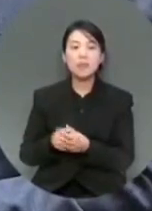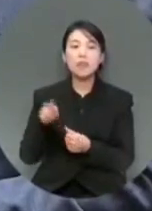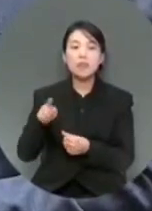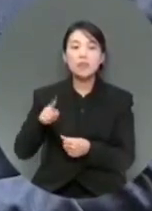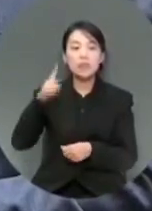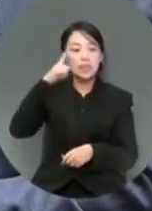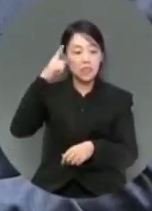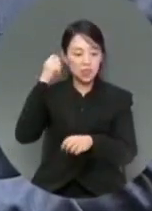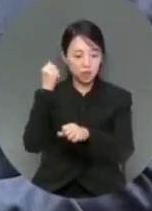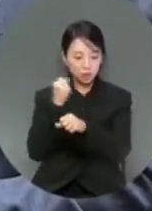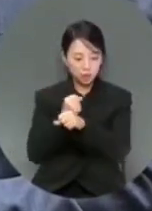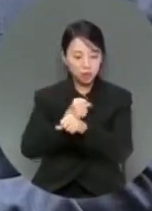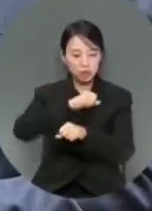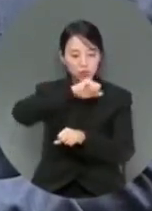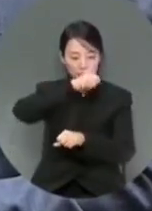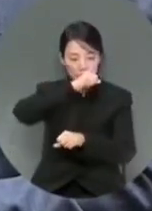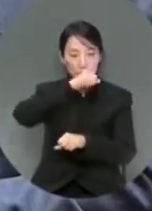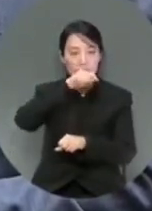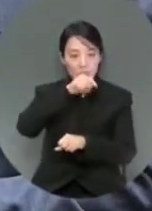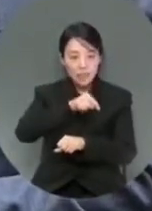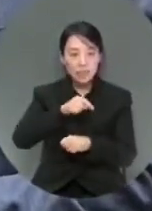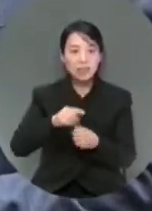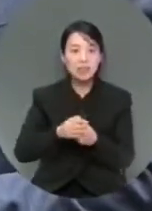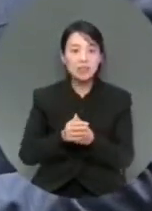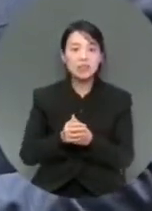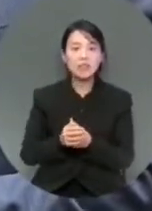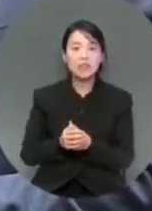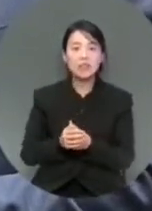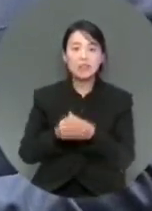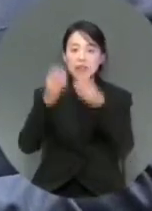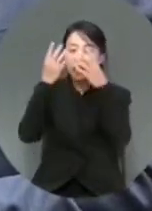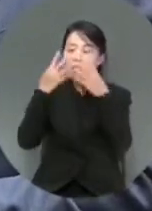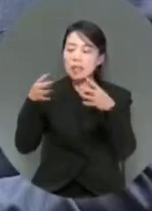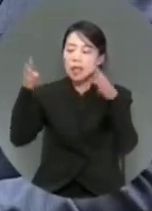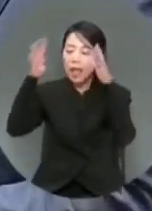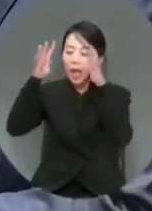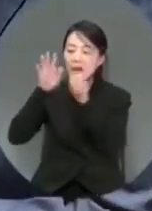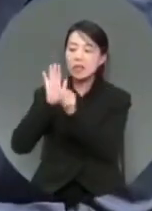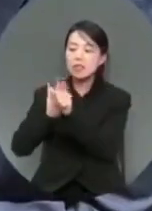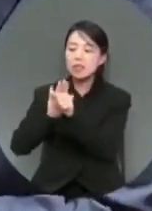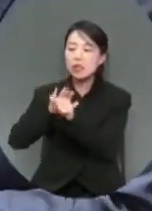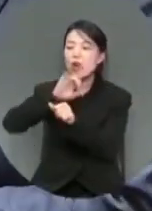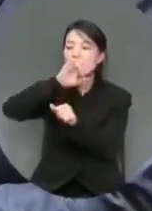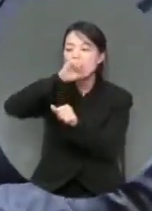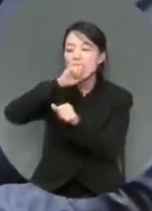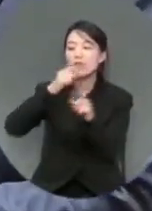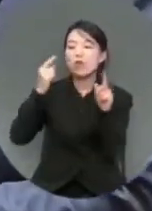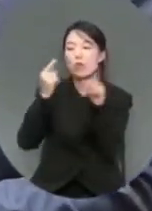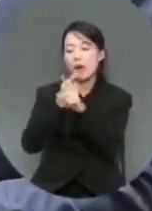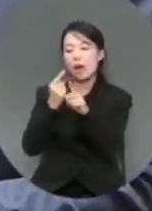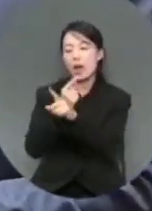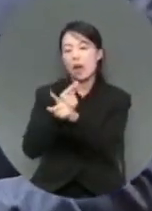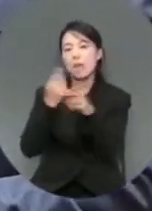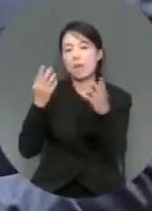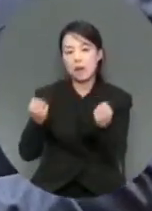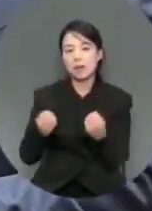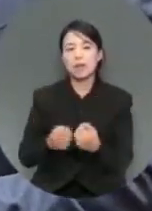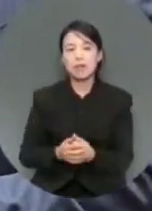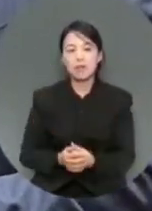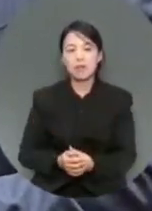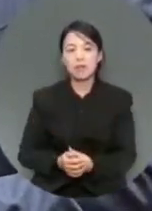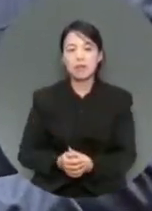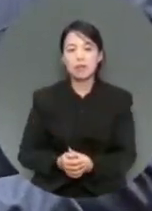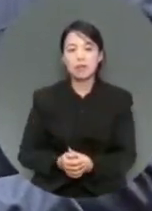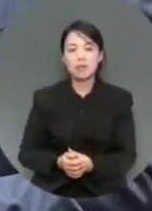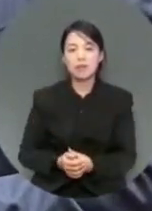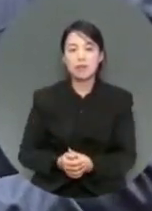R&D로 기존에 분류돼 있던 부분을 대학 재정 지원 예산 그쪽으로 돌리는 부분이 많습니다. 마무리 발언하시고 빠져 얘기하시죠.